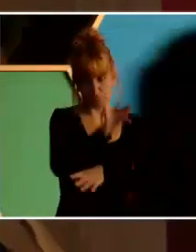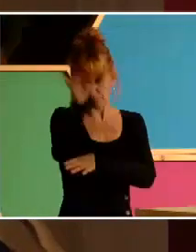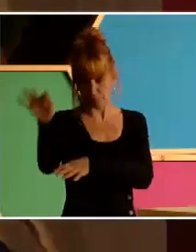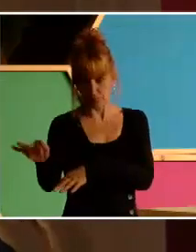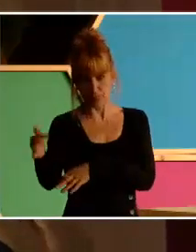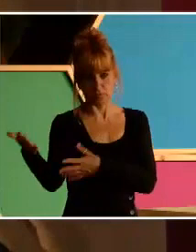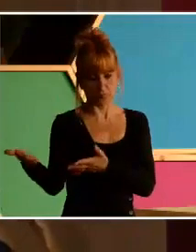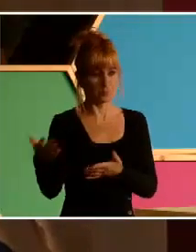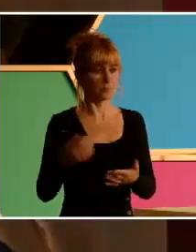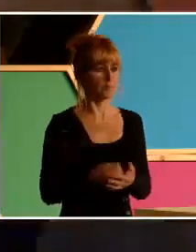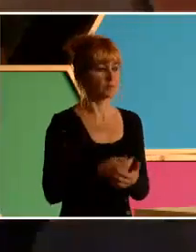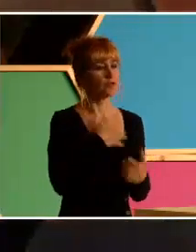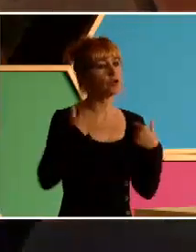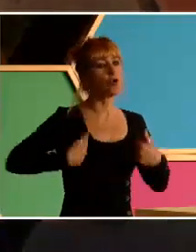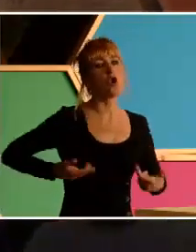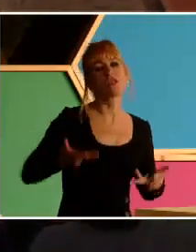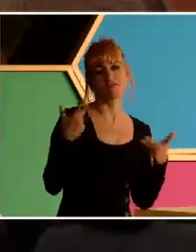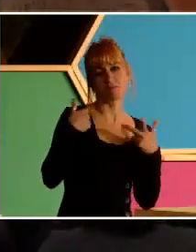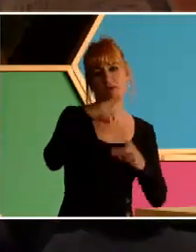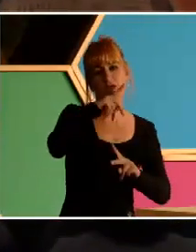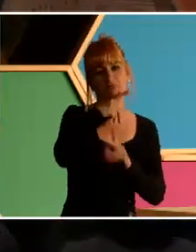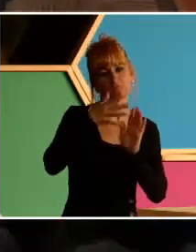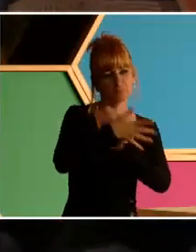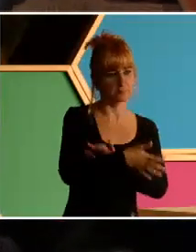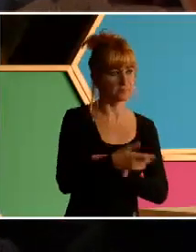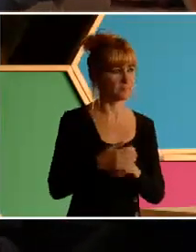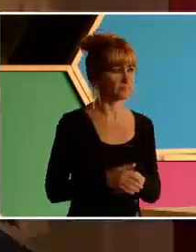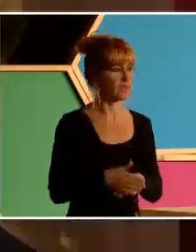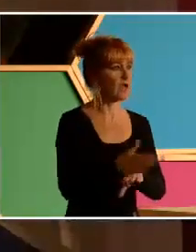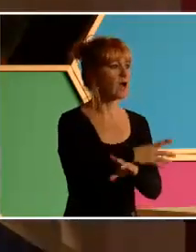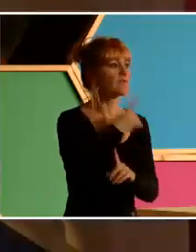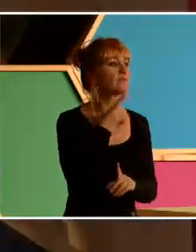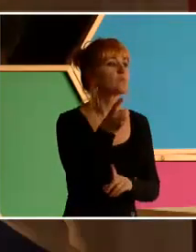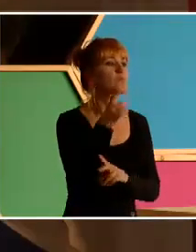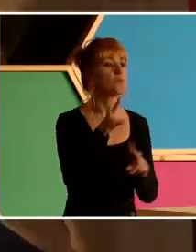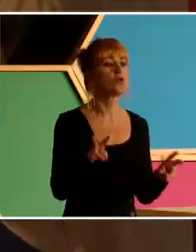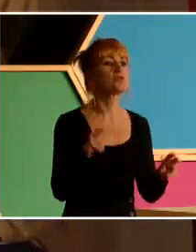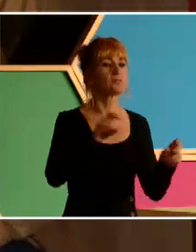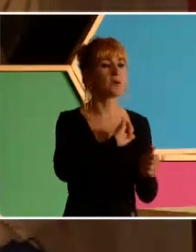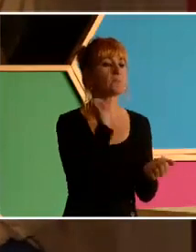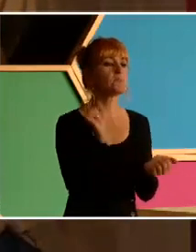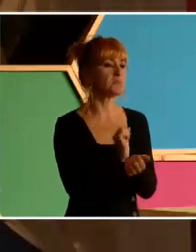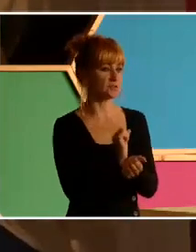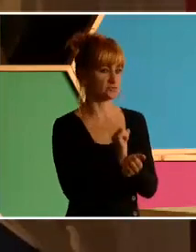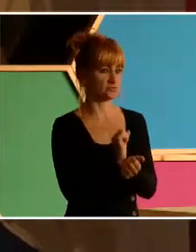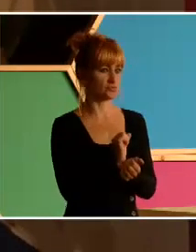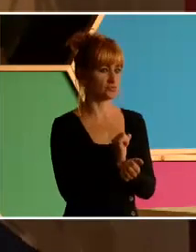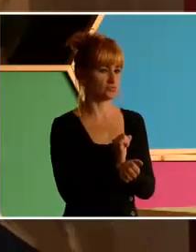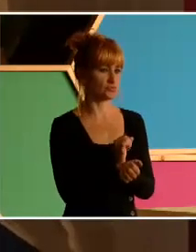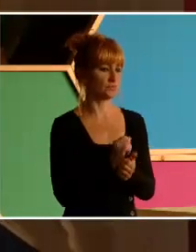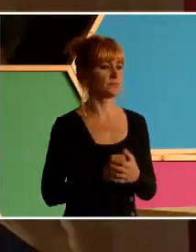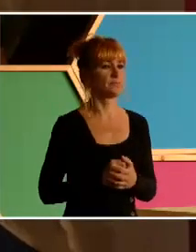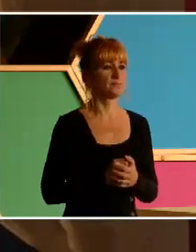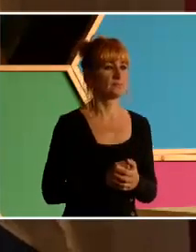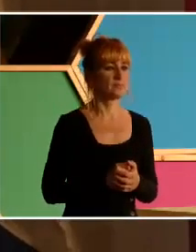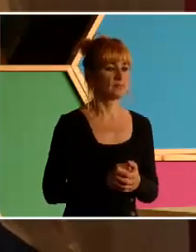que siéntete libre de ello, seria la que apuntàvem abans sobre, a banda del tema dels presos, dels exiliats, la